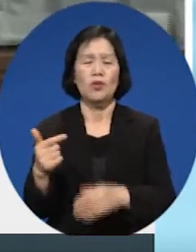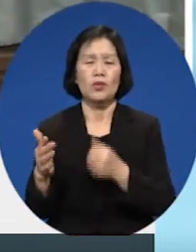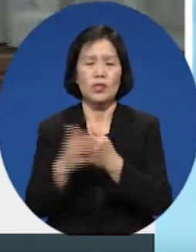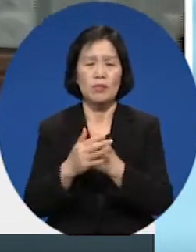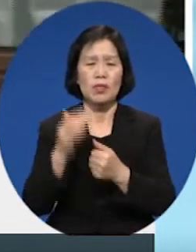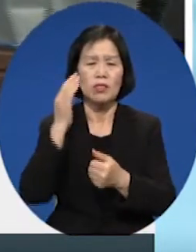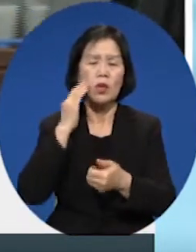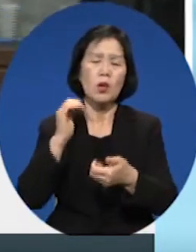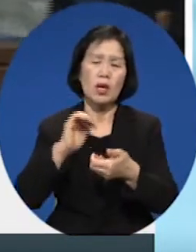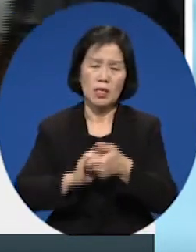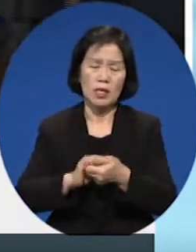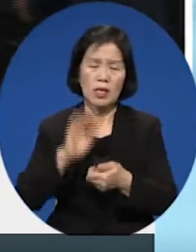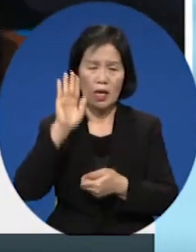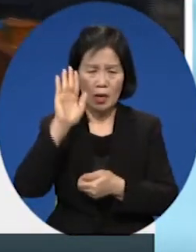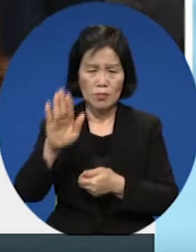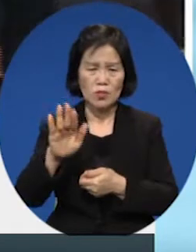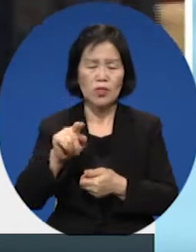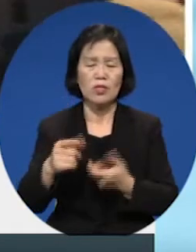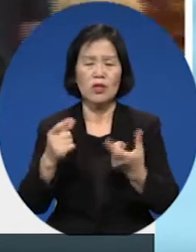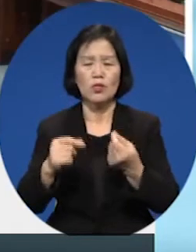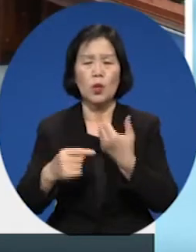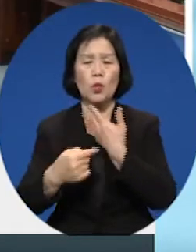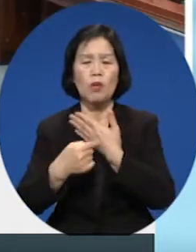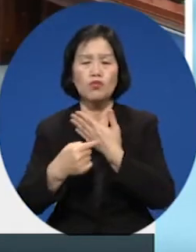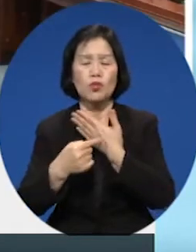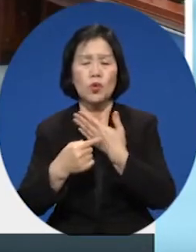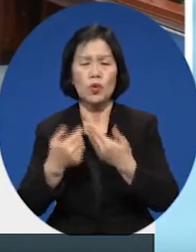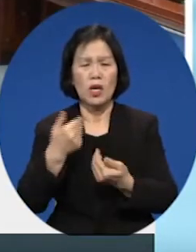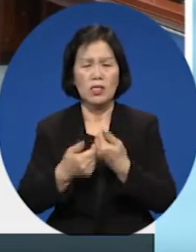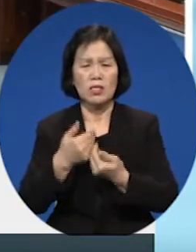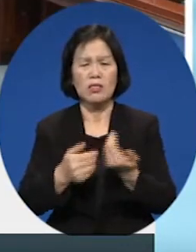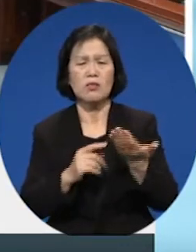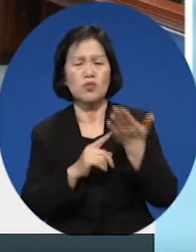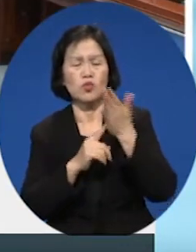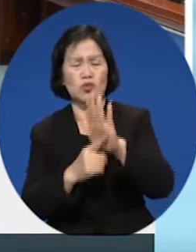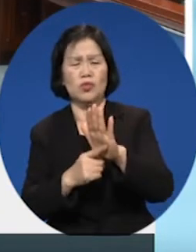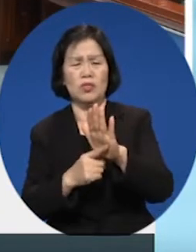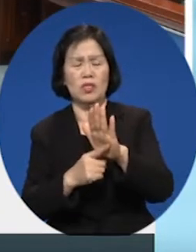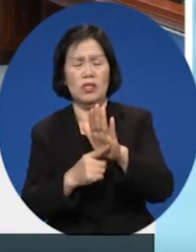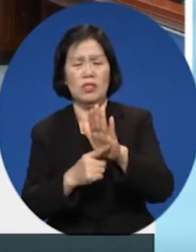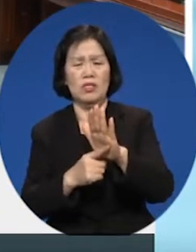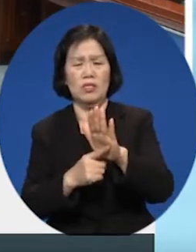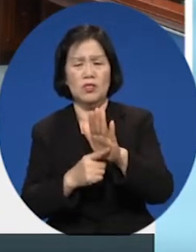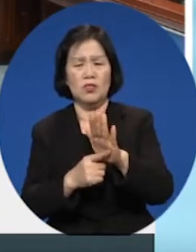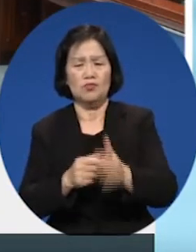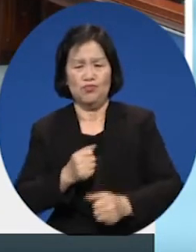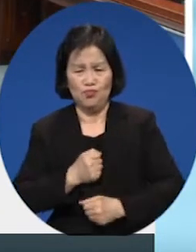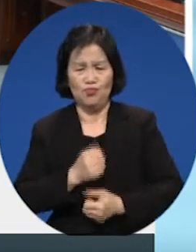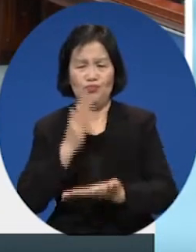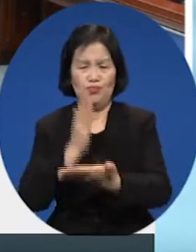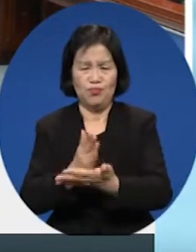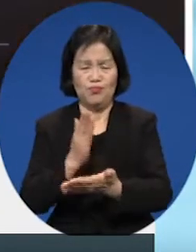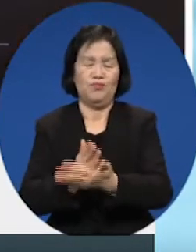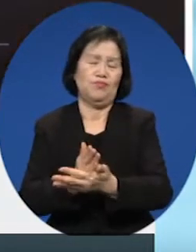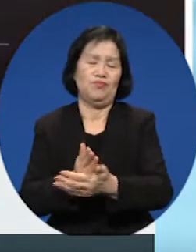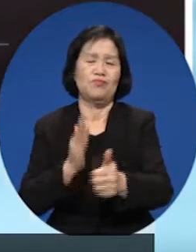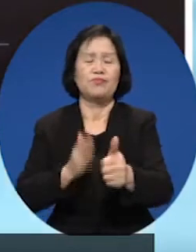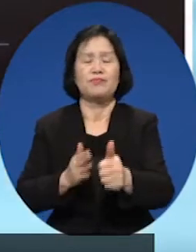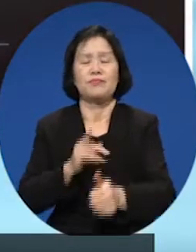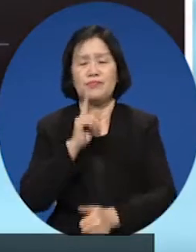앞으로 이런 면에 있어서 외부로 갈등을 노출을 시키는 일을 가급적 자제 해야 되지 않을까 생각합니다